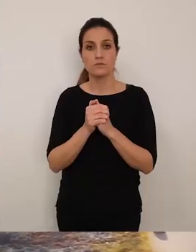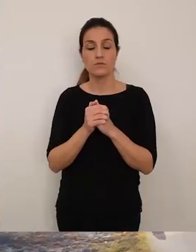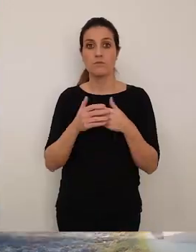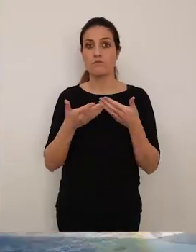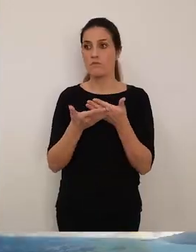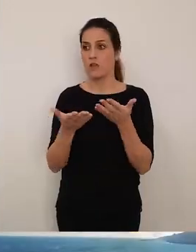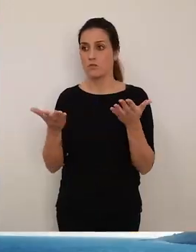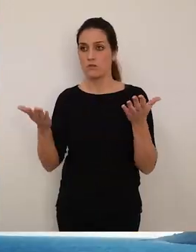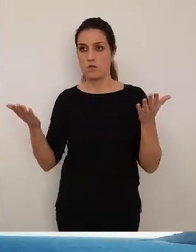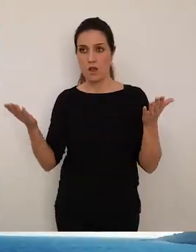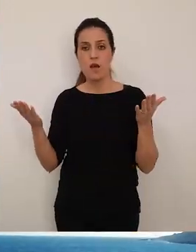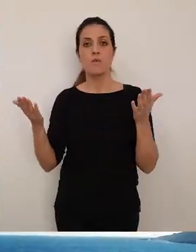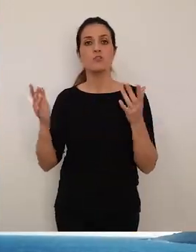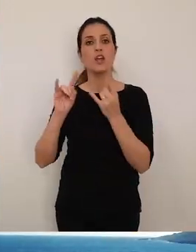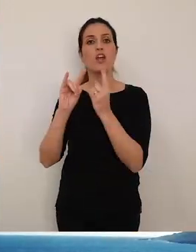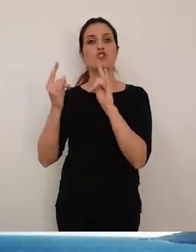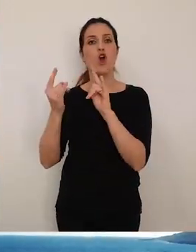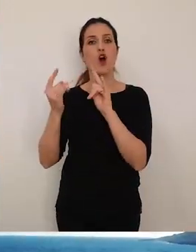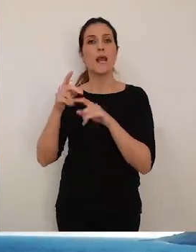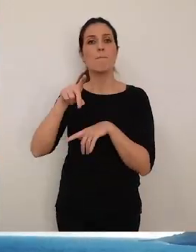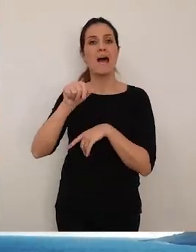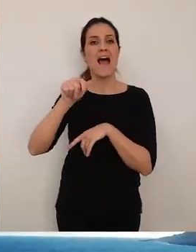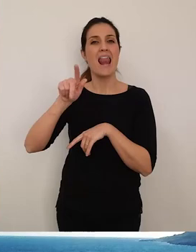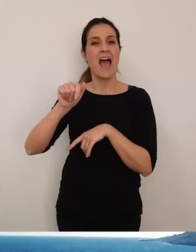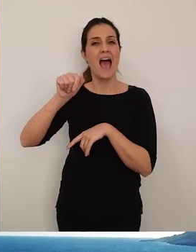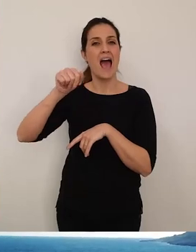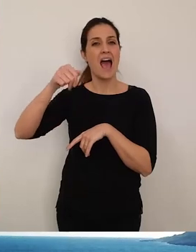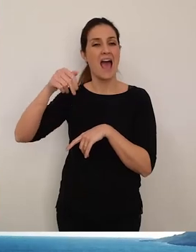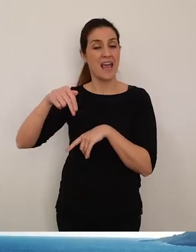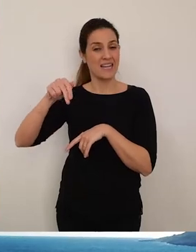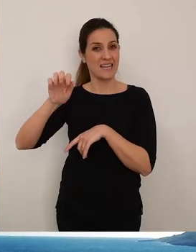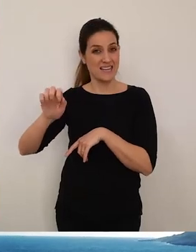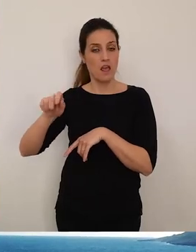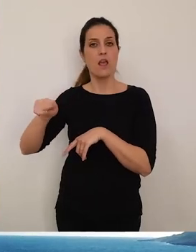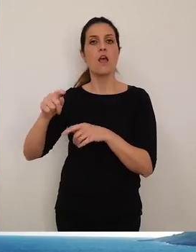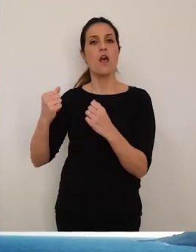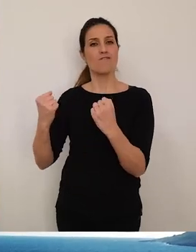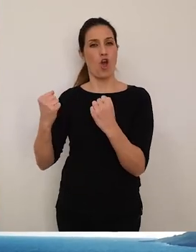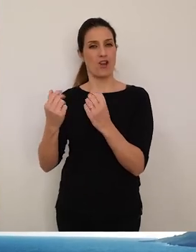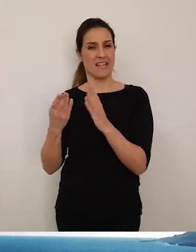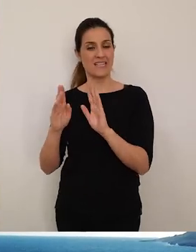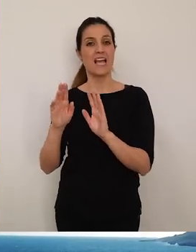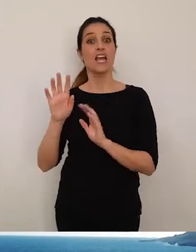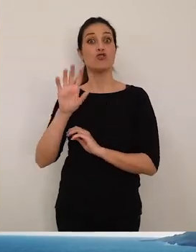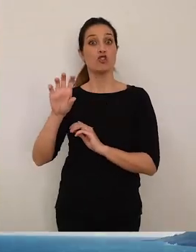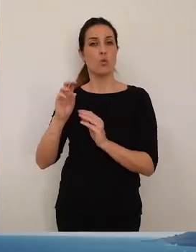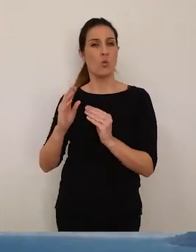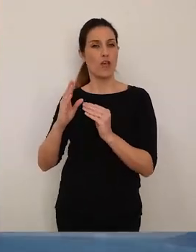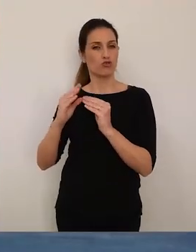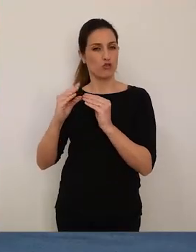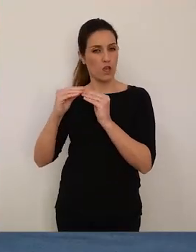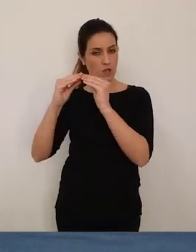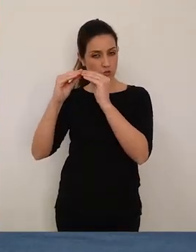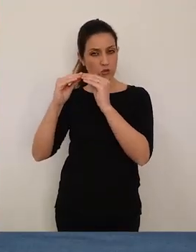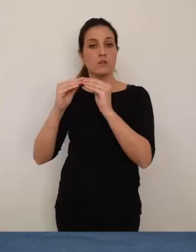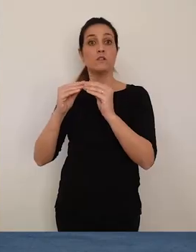Il panorama è dominato dall'antica Torre Palane, fortezza costiera realizzata nel 500 per difendere il territorio dagli